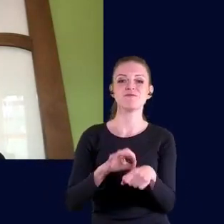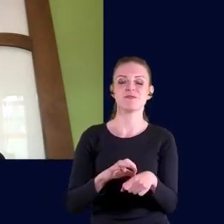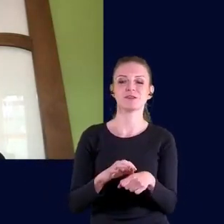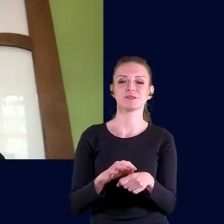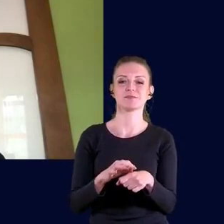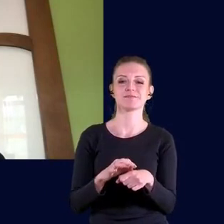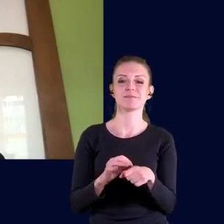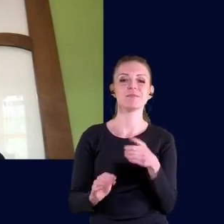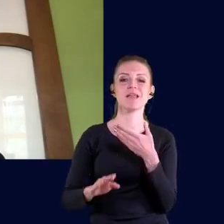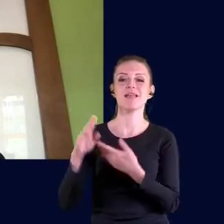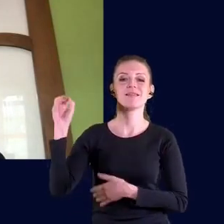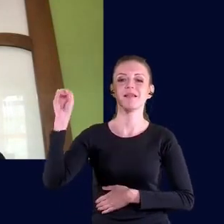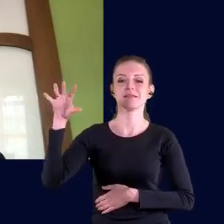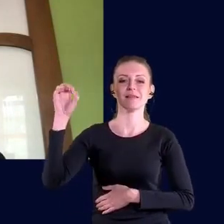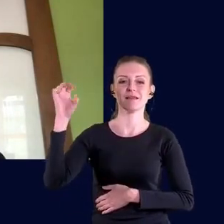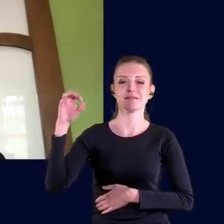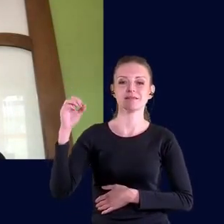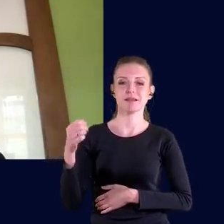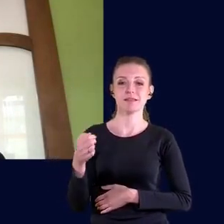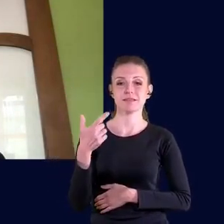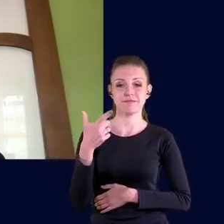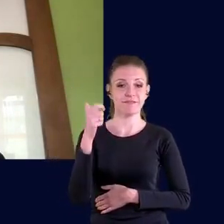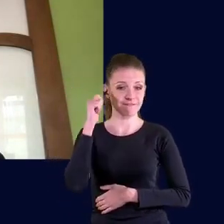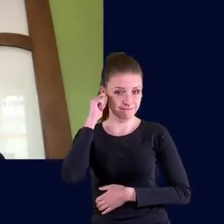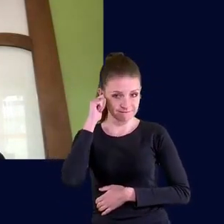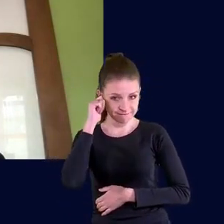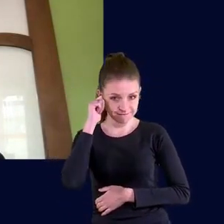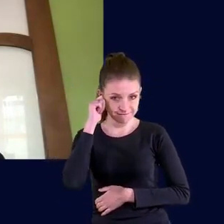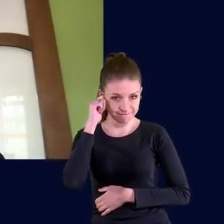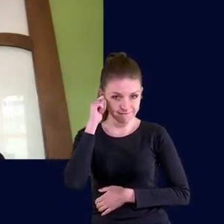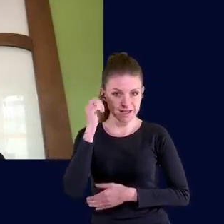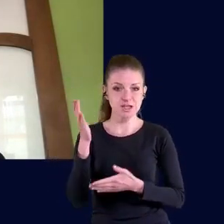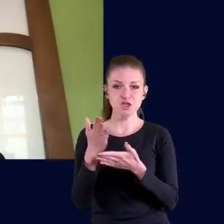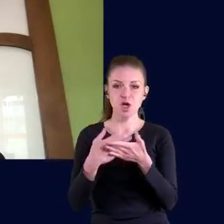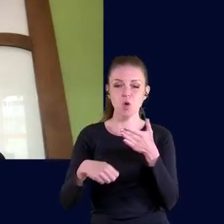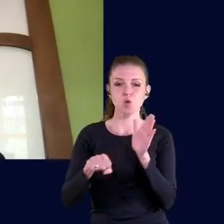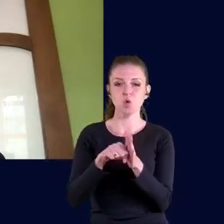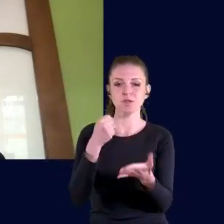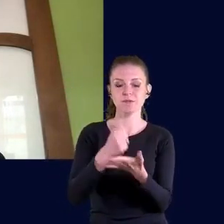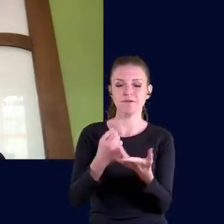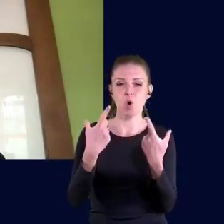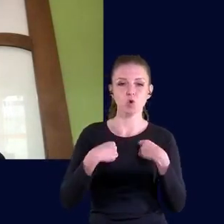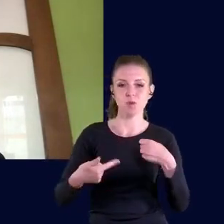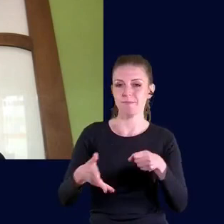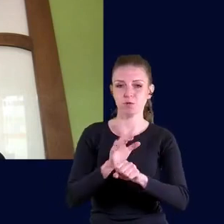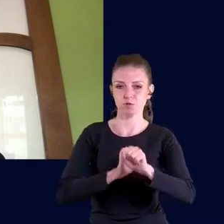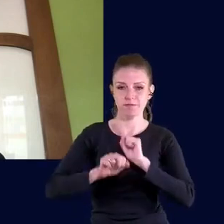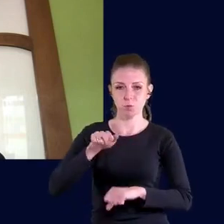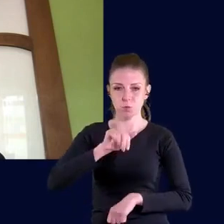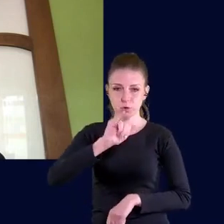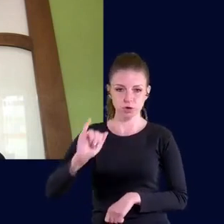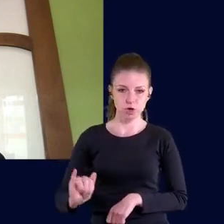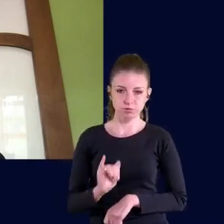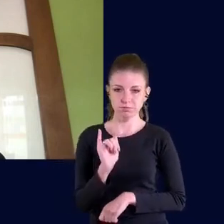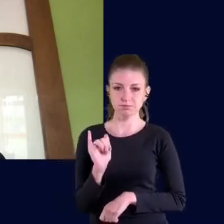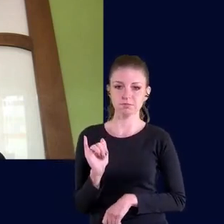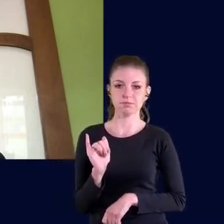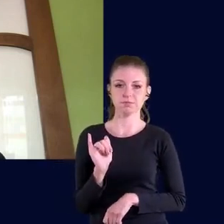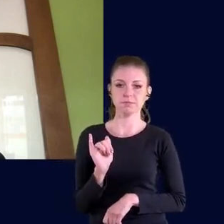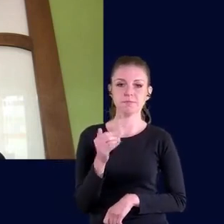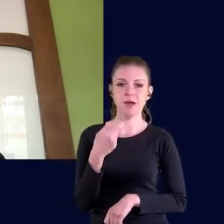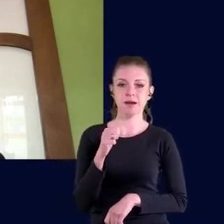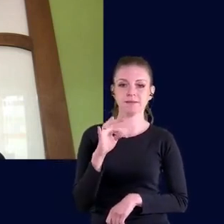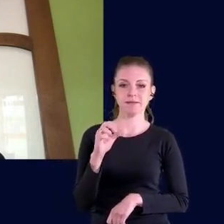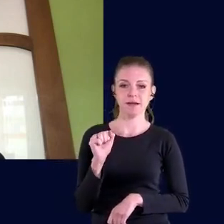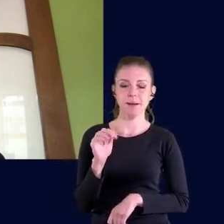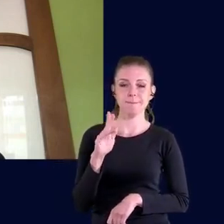prezentację dwie panie tutaj z działu do spraw osób niepełnosprawnych Uniwersytetu Jagiellońskiego Pani